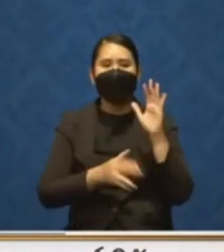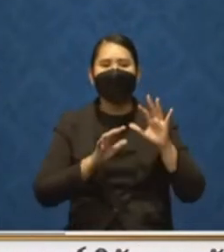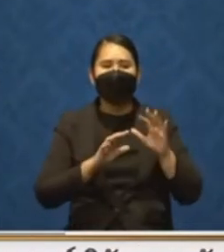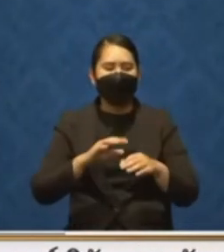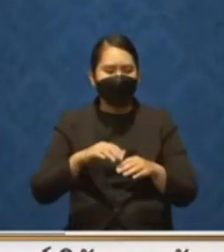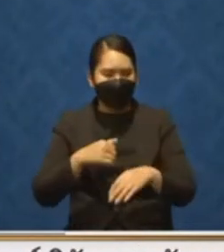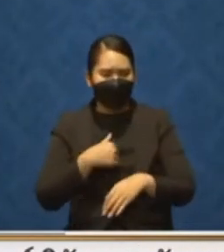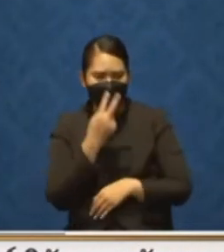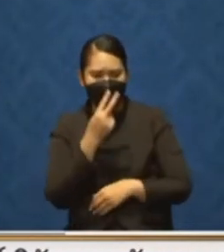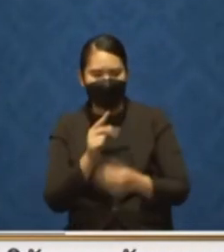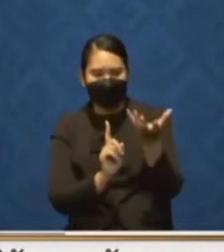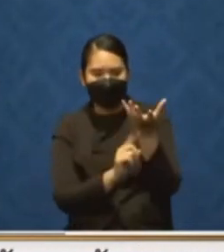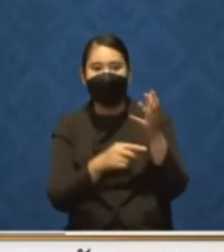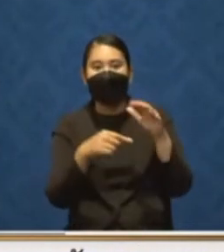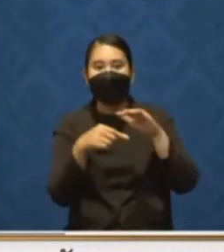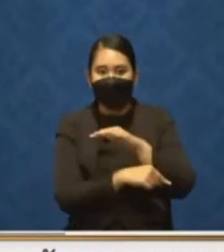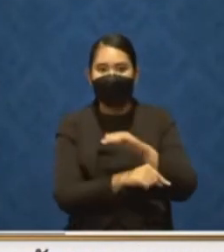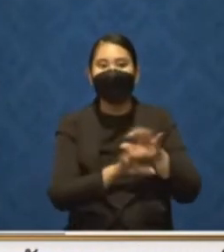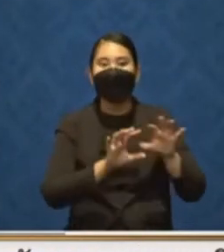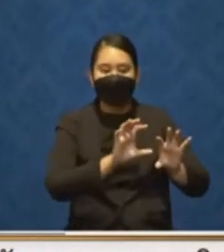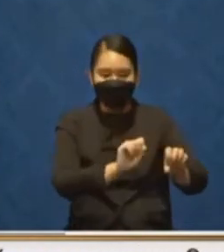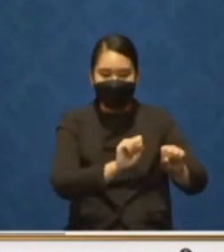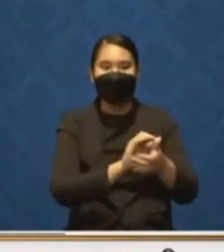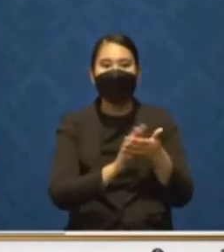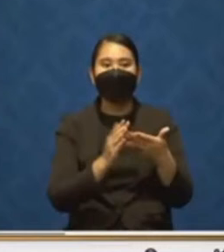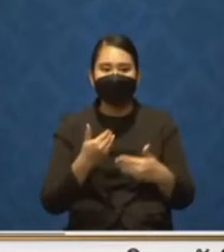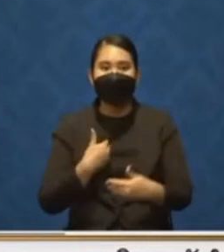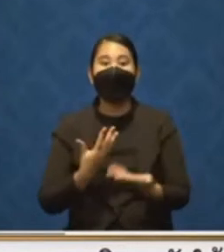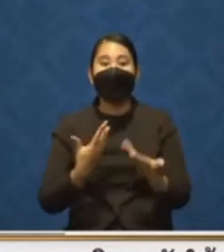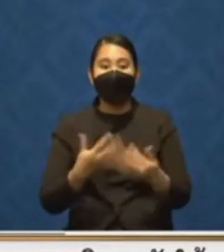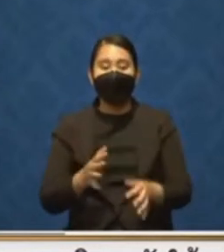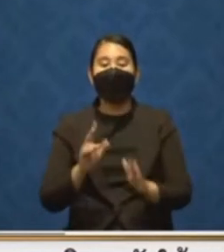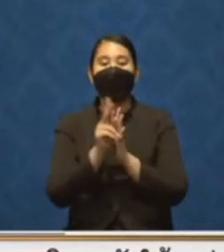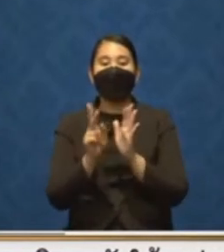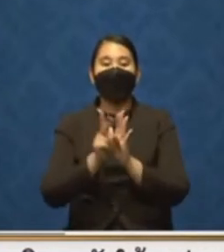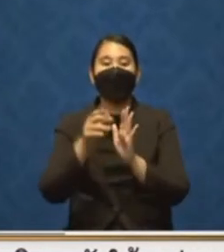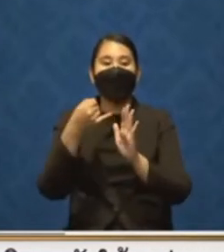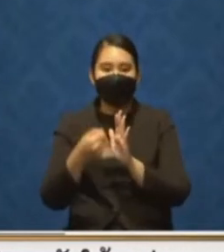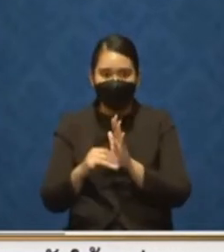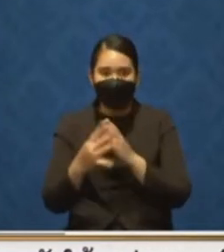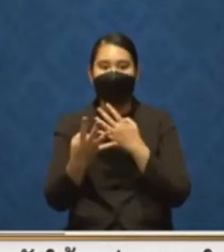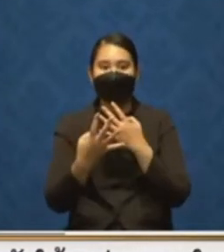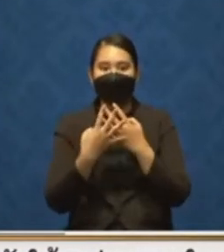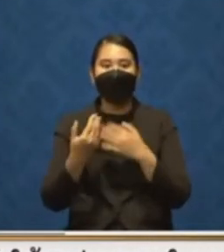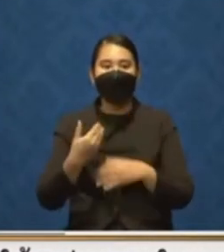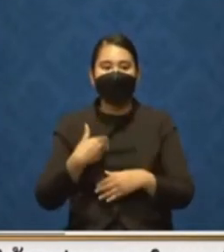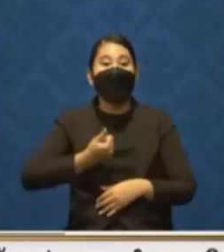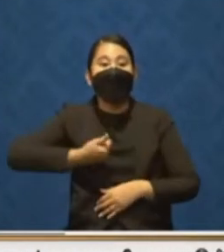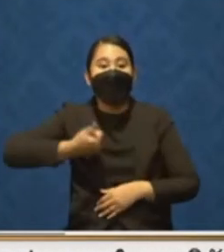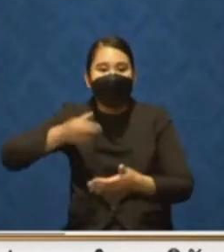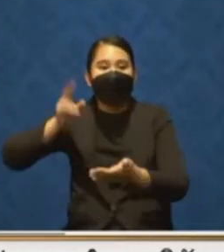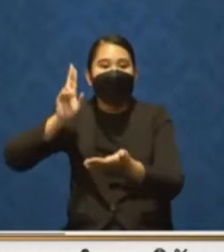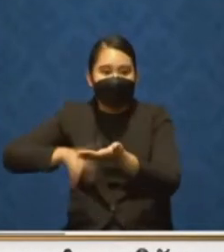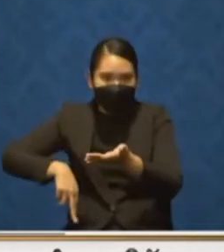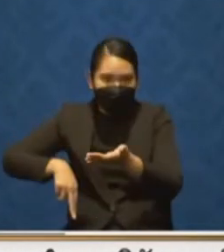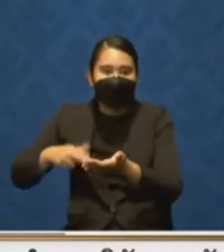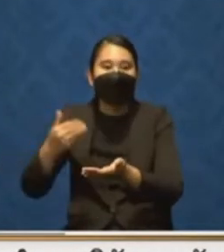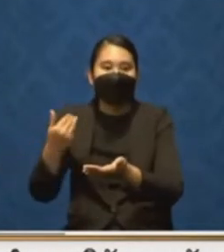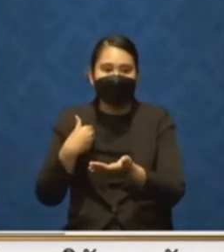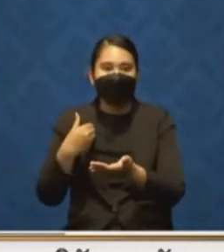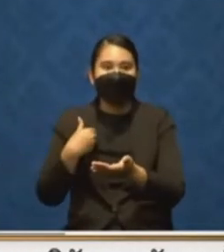แล้วก็สุดท้ายก็ดำเนินคดีอาญาไป 4รายที่เหลือกลับแล้วก็